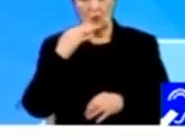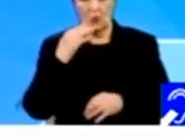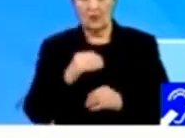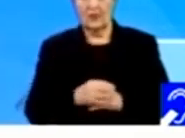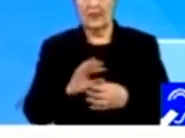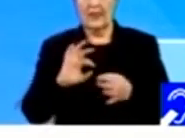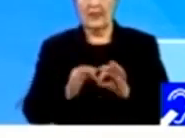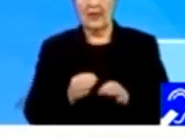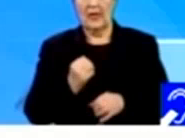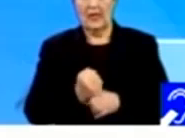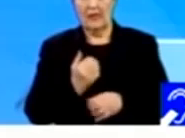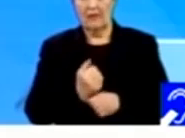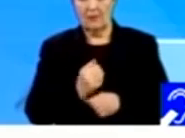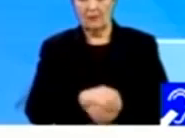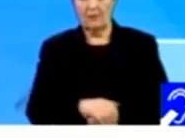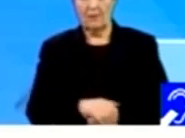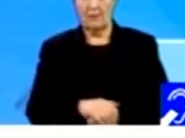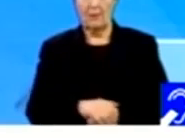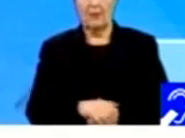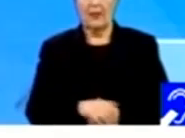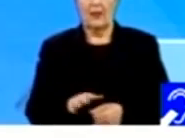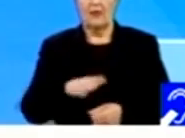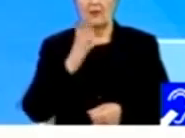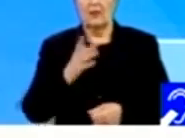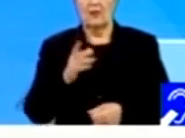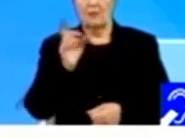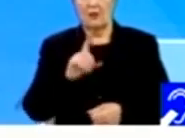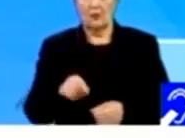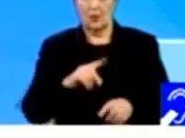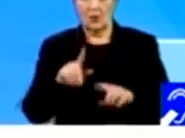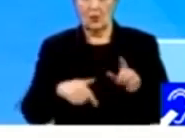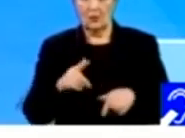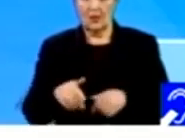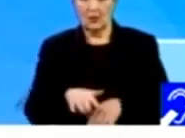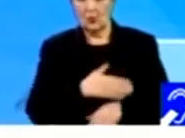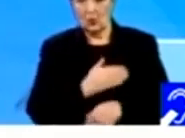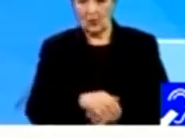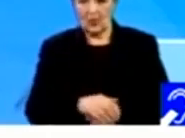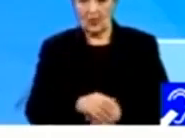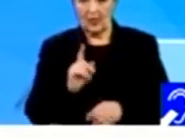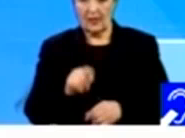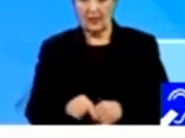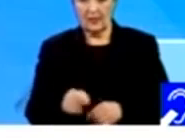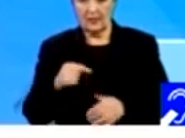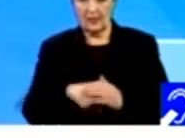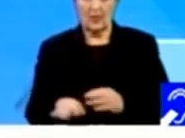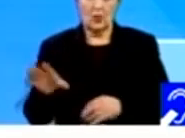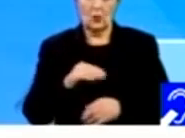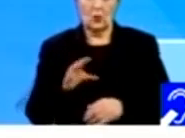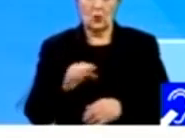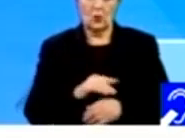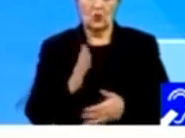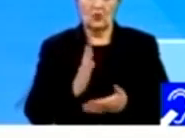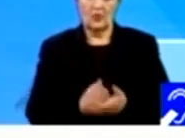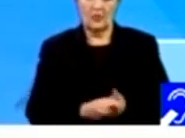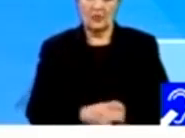în detalii spuse. Am zis că avem nevoie de acest plan de mobilitate urbană durabilă. Asta ar însemna tot ce ține de